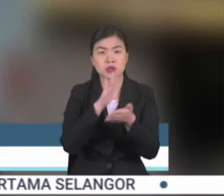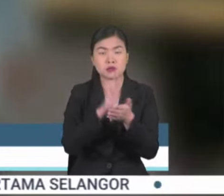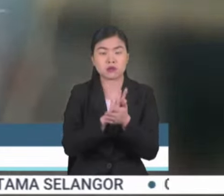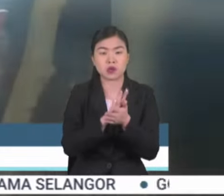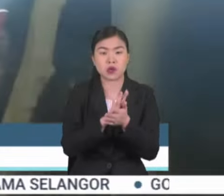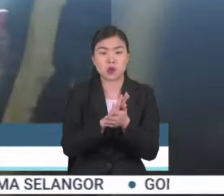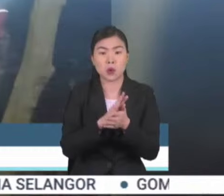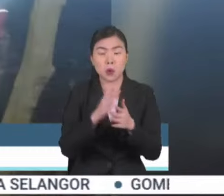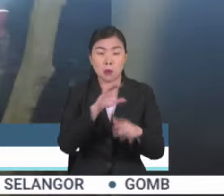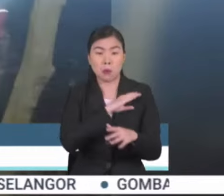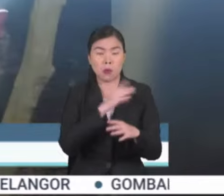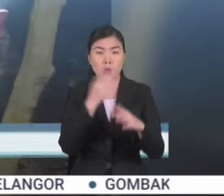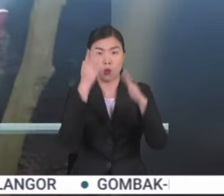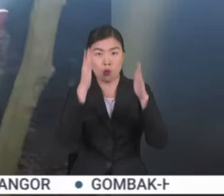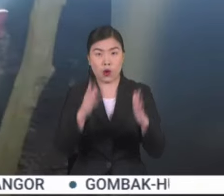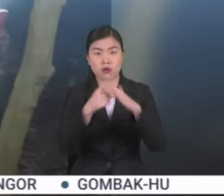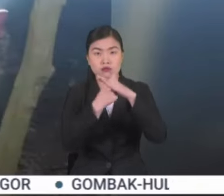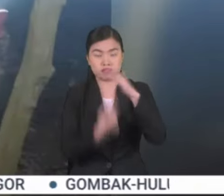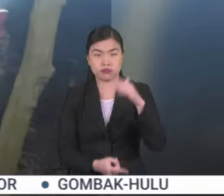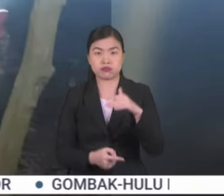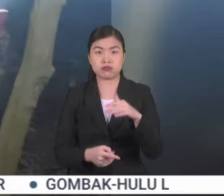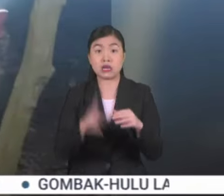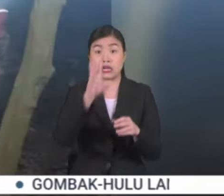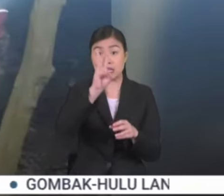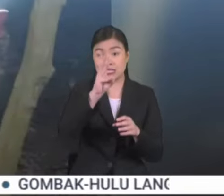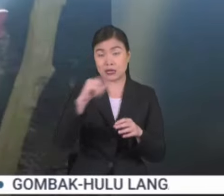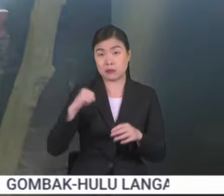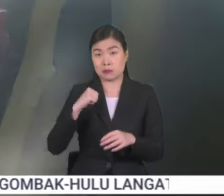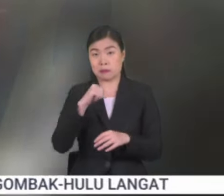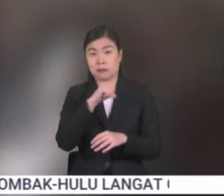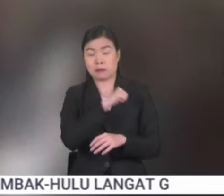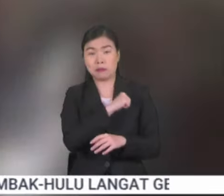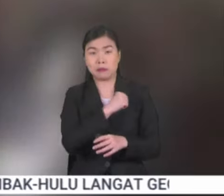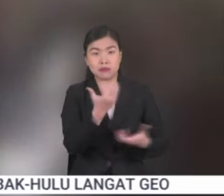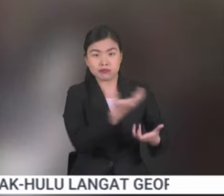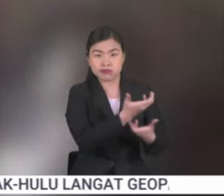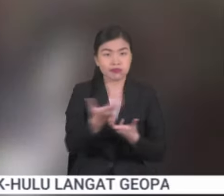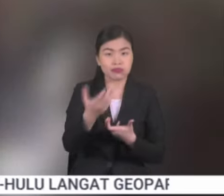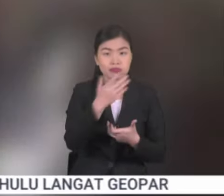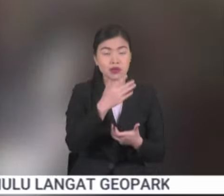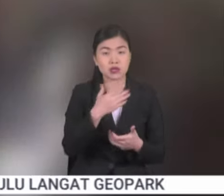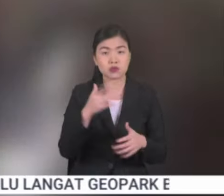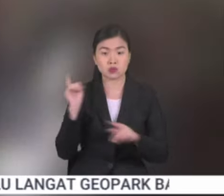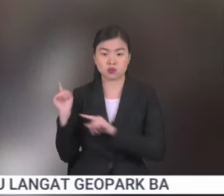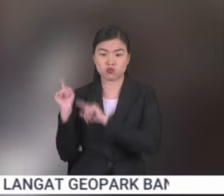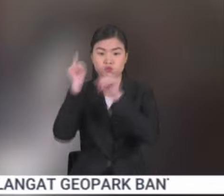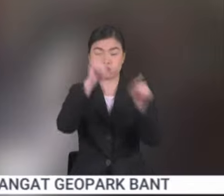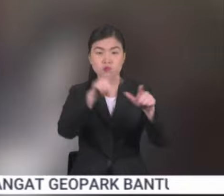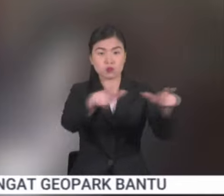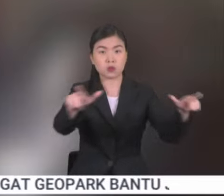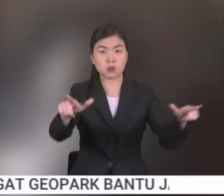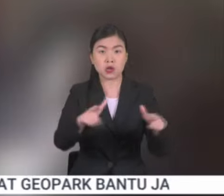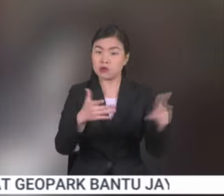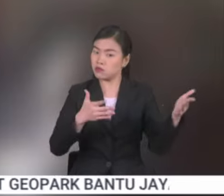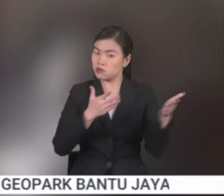hilang. Seramai 6 anggota bomba dan sebuah jentera FRT digerakkan ke lokasi kejadian